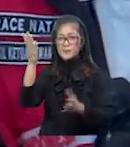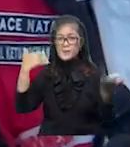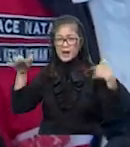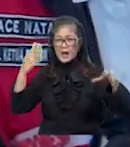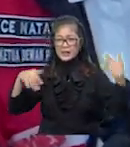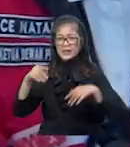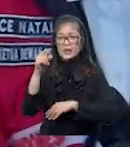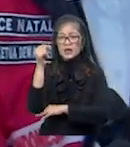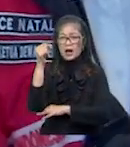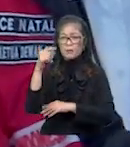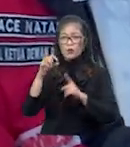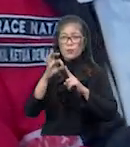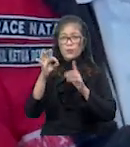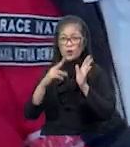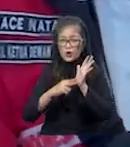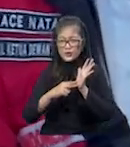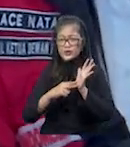Pon.